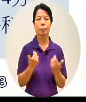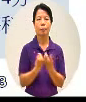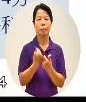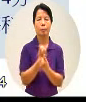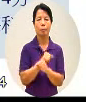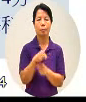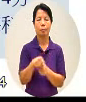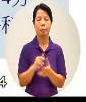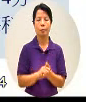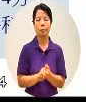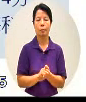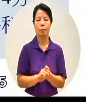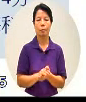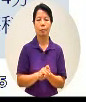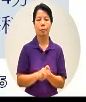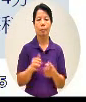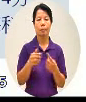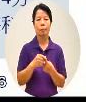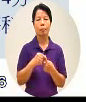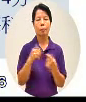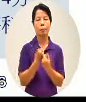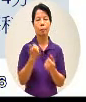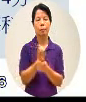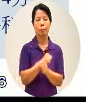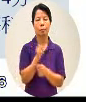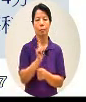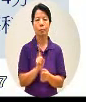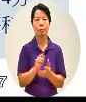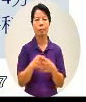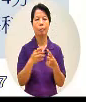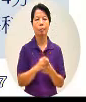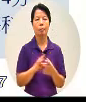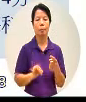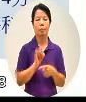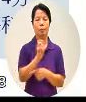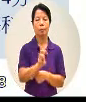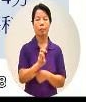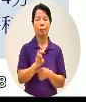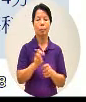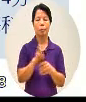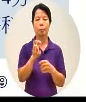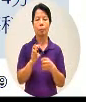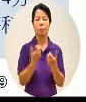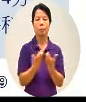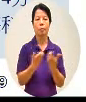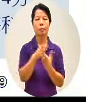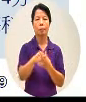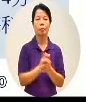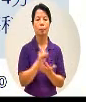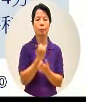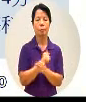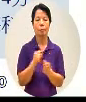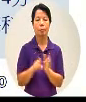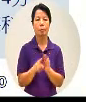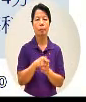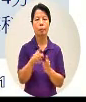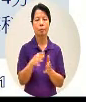了。所谓的会考，这占三十分，啊，三十分安怎算？就是咱科举吼，伊的成